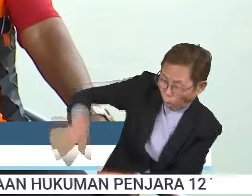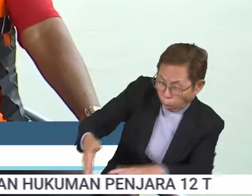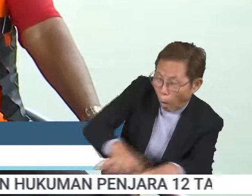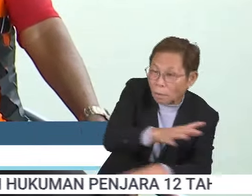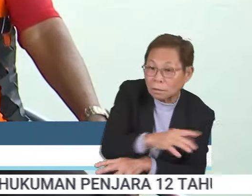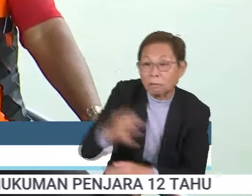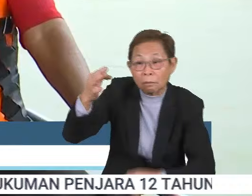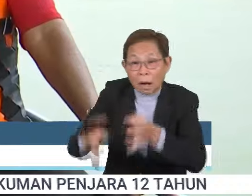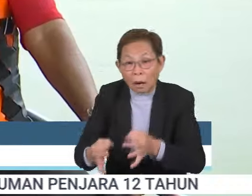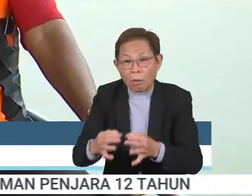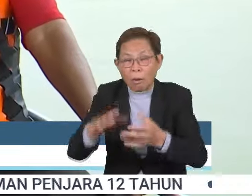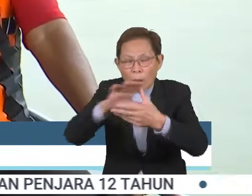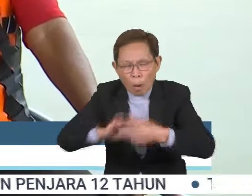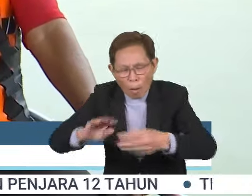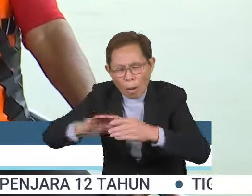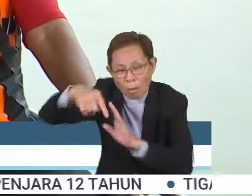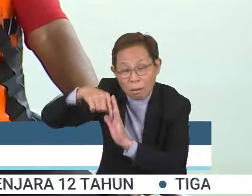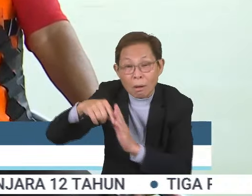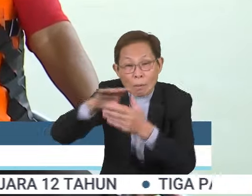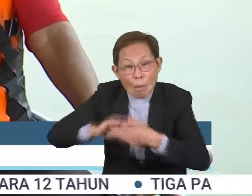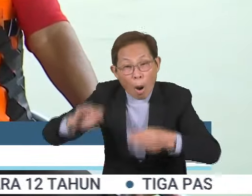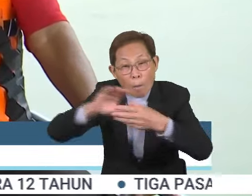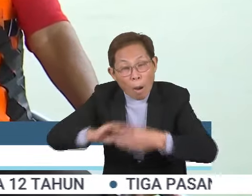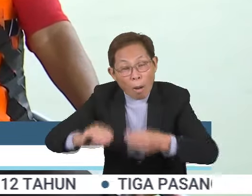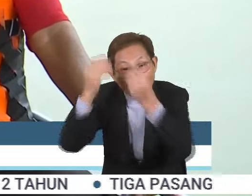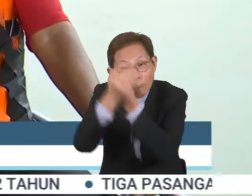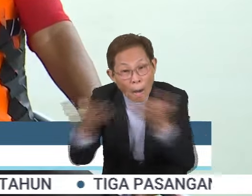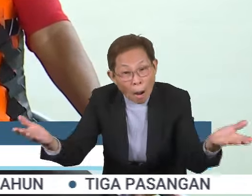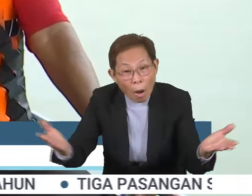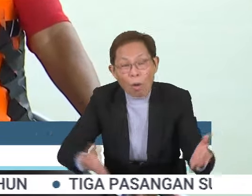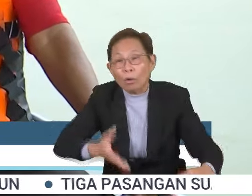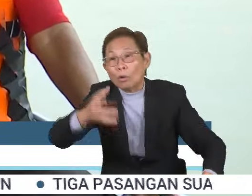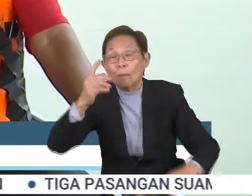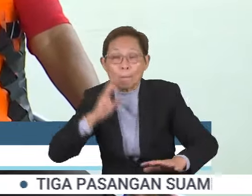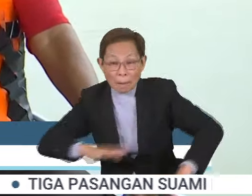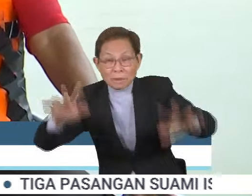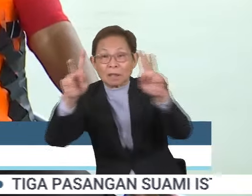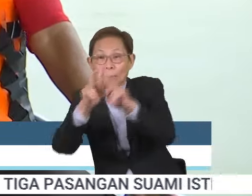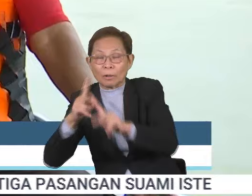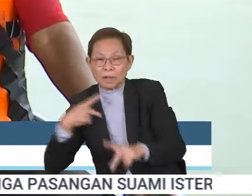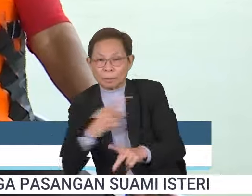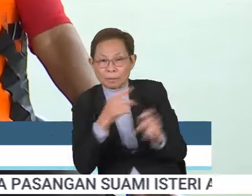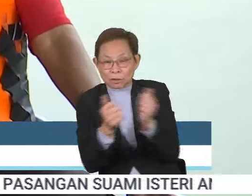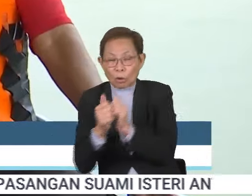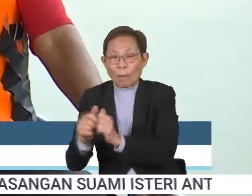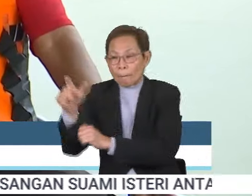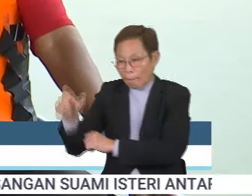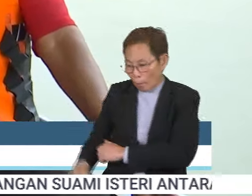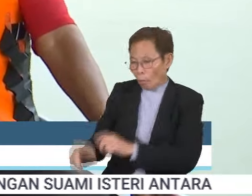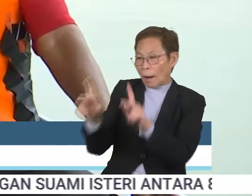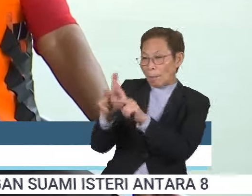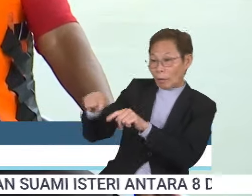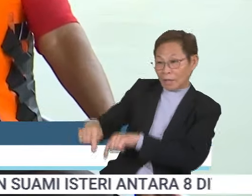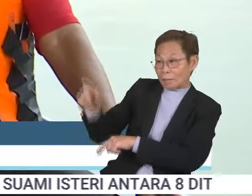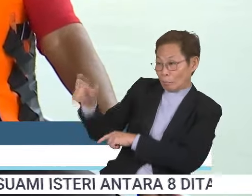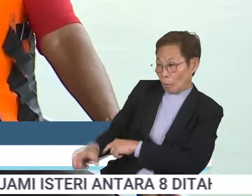Dan kalau nak perincian untuk untuk banjir di kampung ini, kita bersama dengan seorang penduduk di kampung